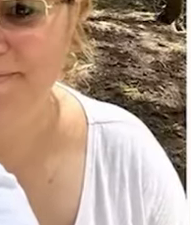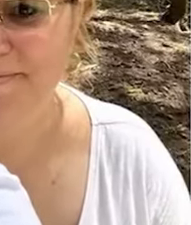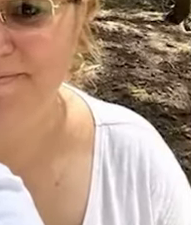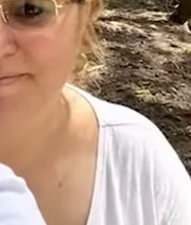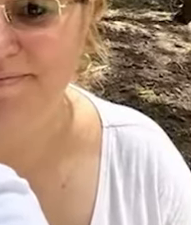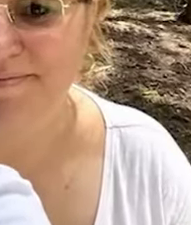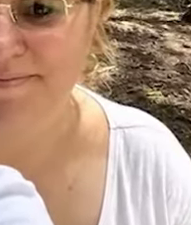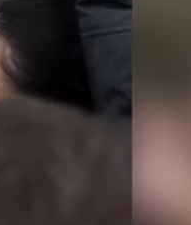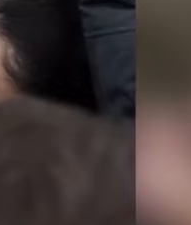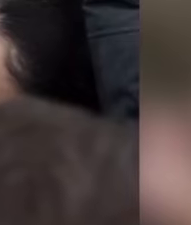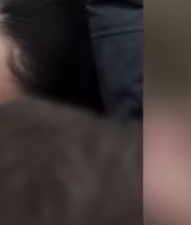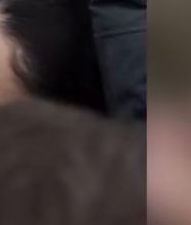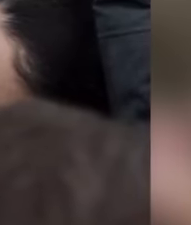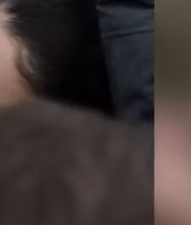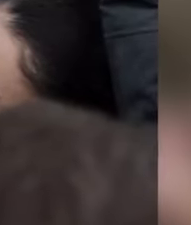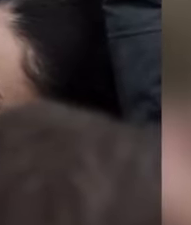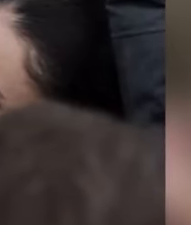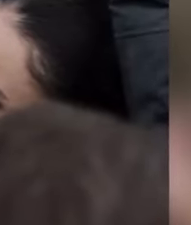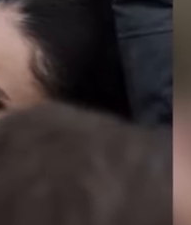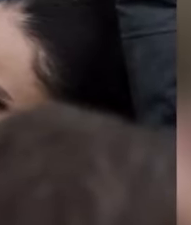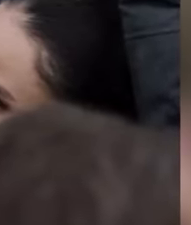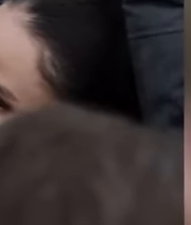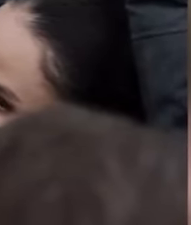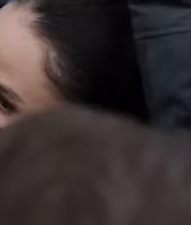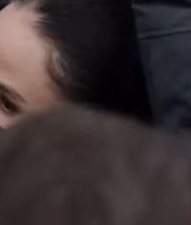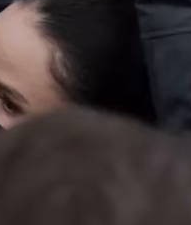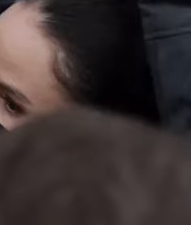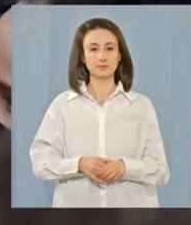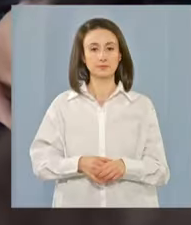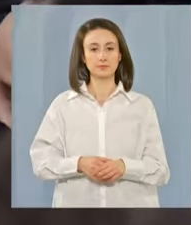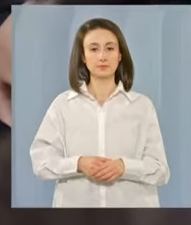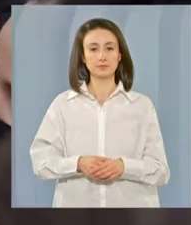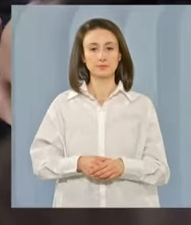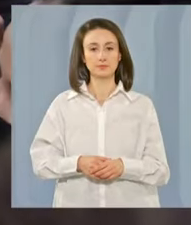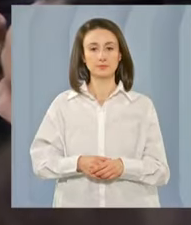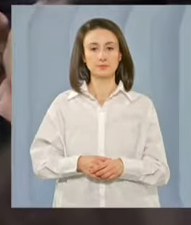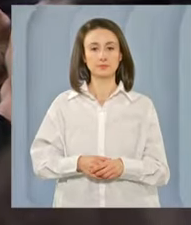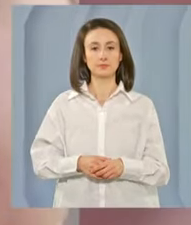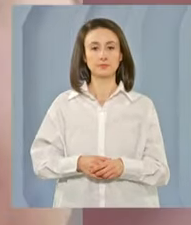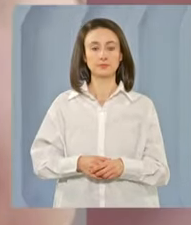l-a suspendat din funcția de prim vicepreședinte al formațiunii pe care o conduce, pe motiv că a vrut să-i